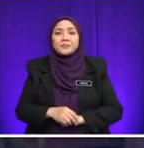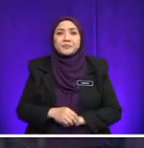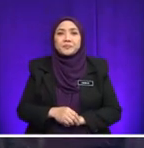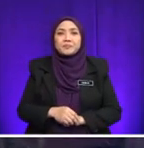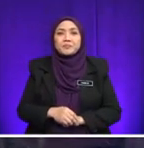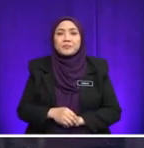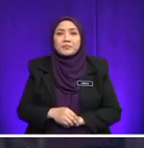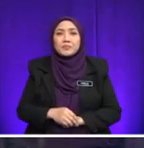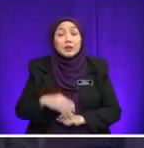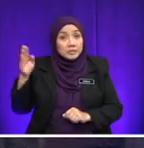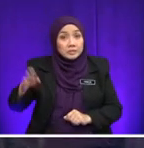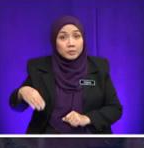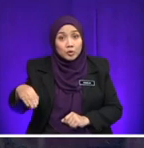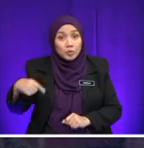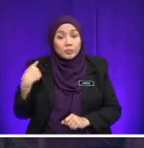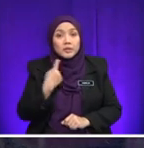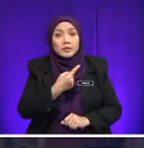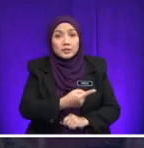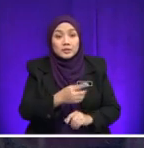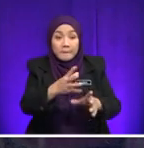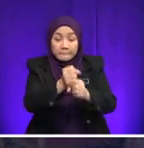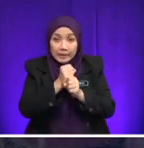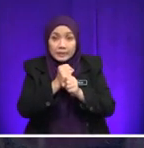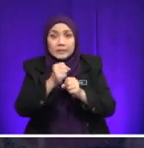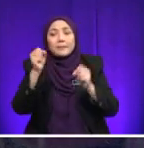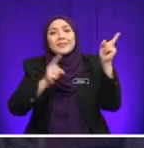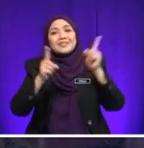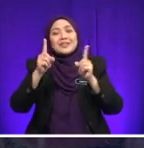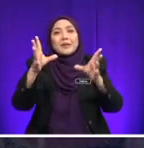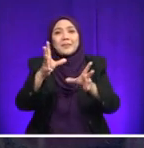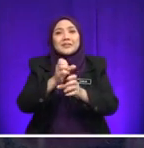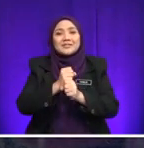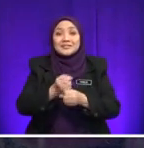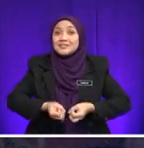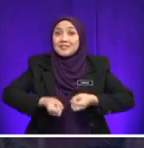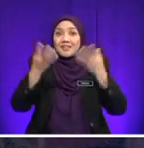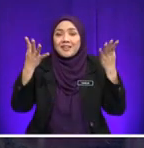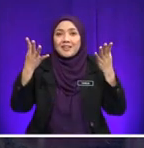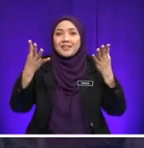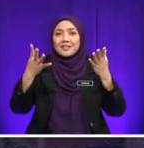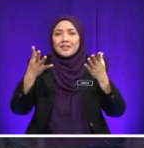jadi sebelum dapat bintang banyak Coba dulu